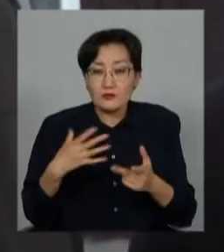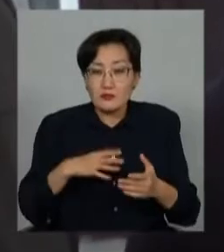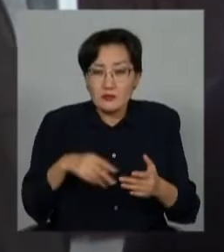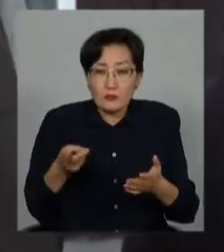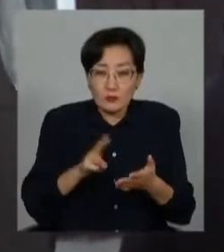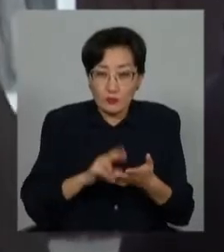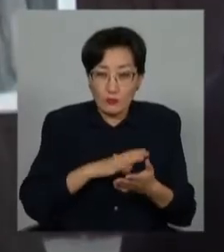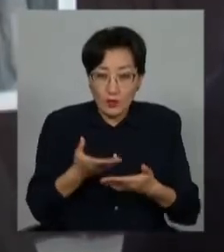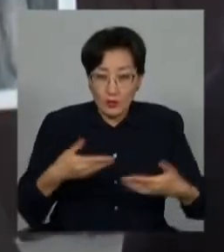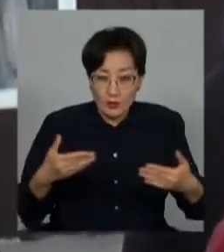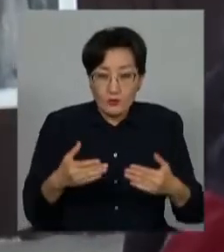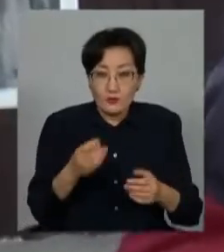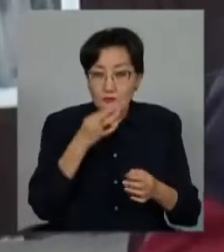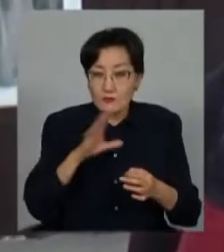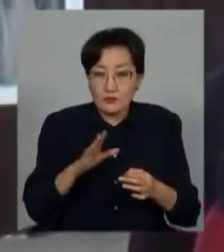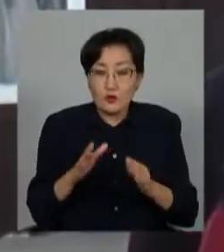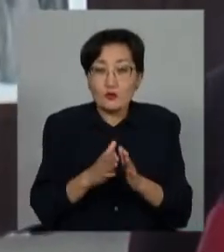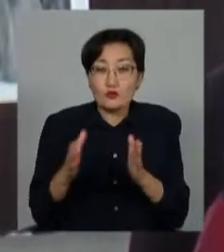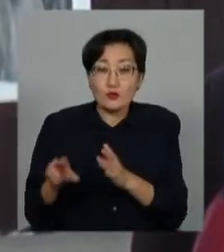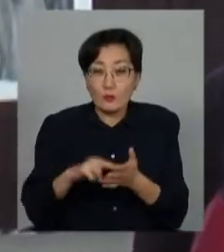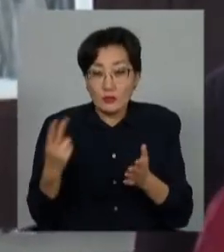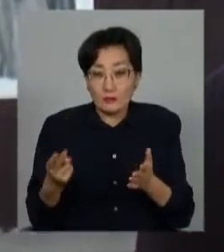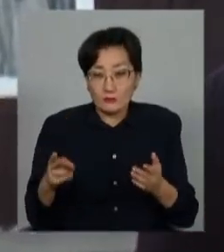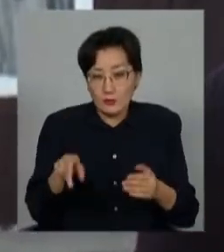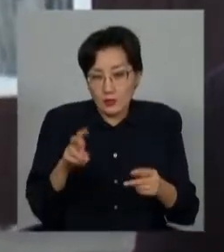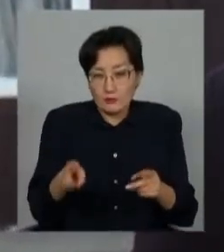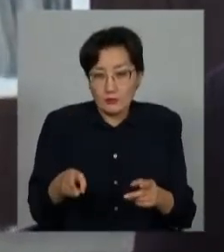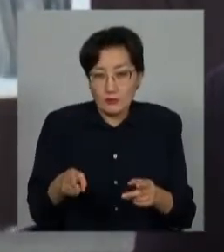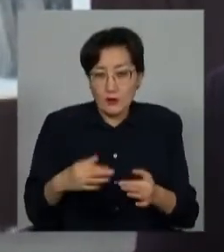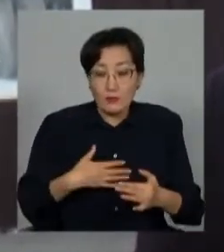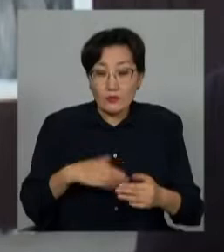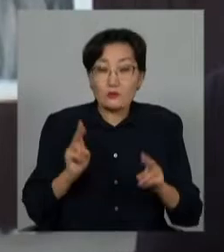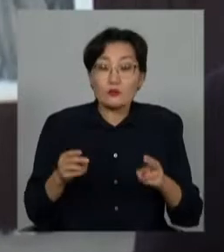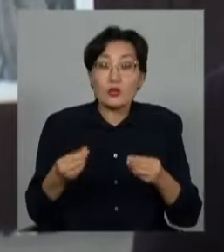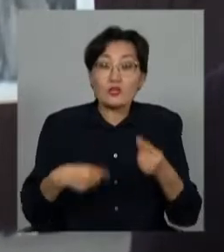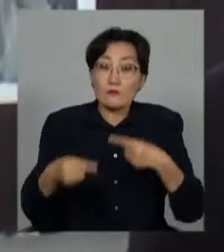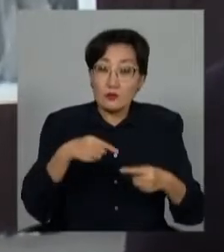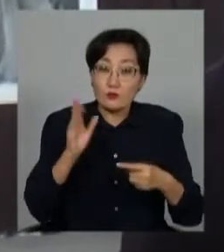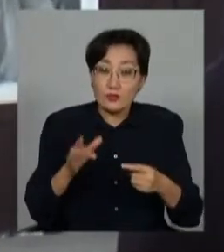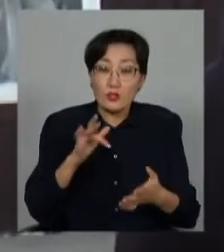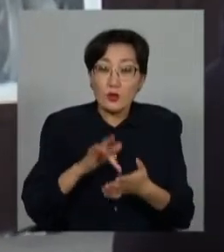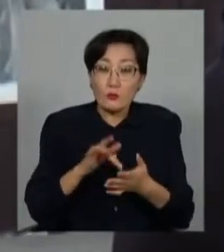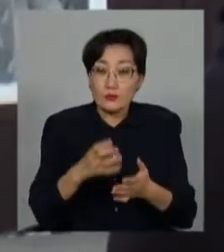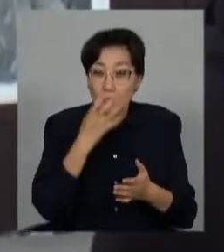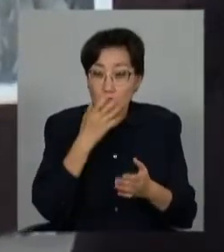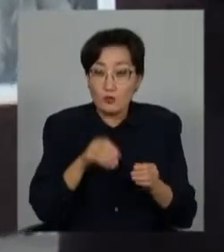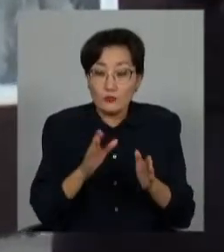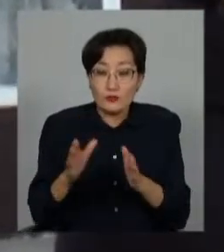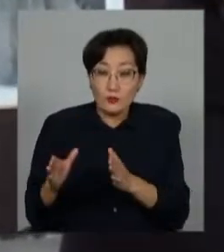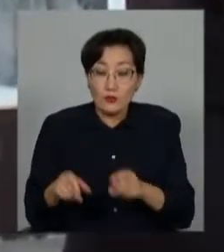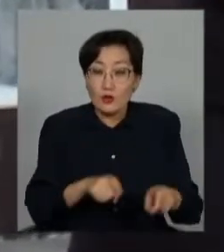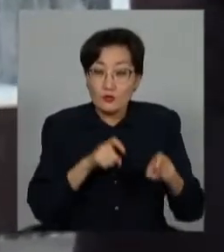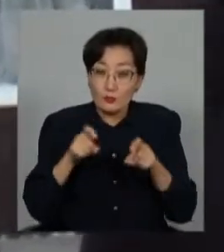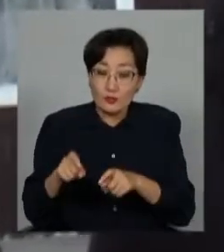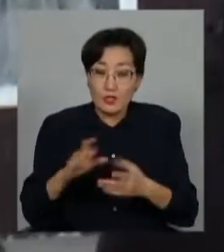қосылдым? Бізге ұмамаса жүйеден ажыраңдар дейді. Бұл қалай сонда? Маған біреу ақшамды қайтарама? Орталық жылу жүйесіне көшкеннен